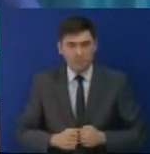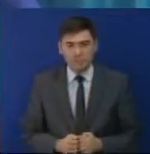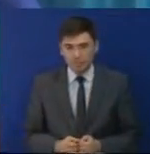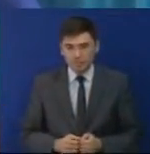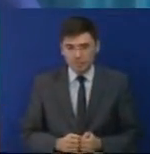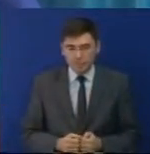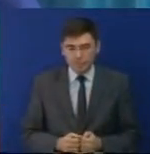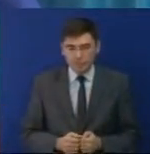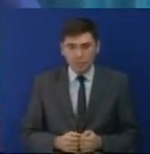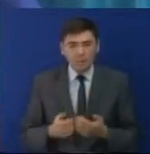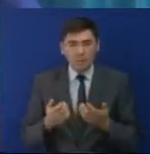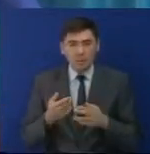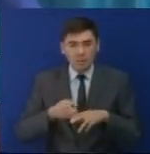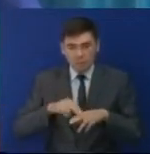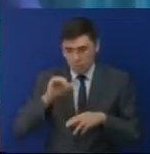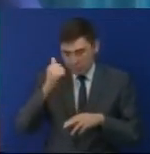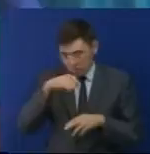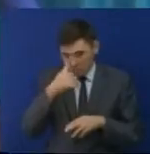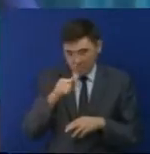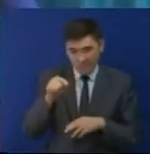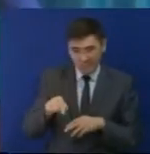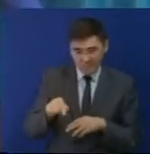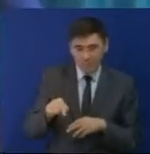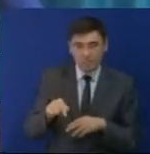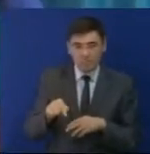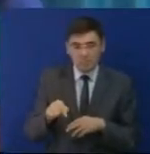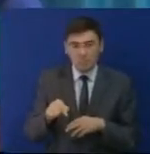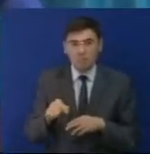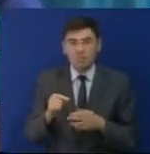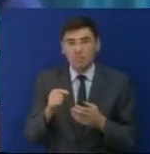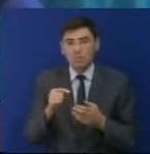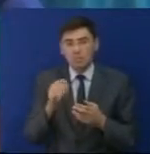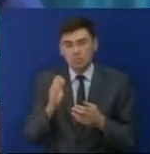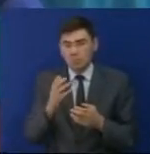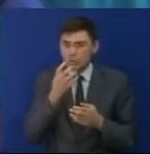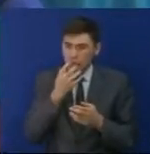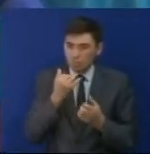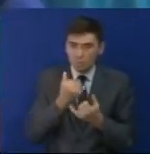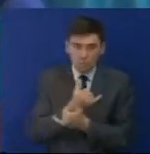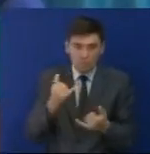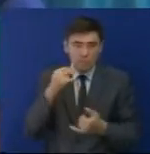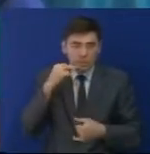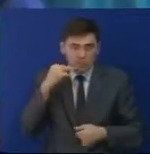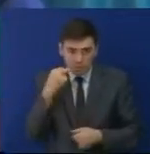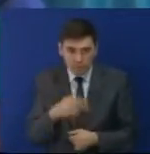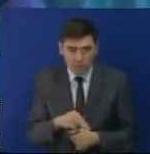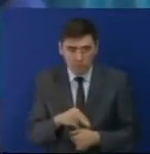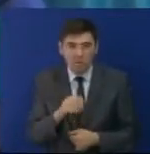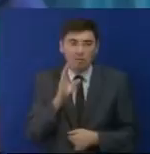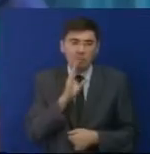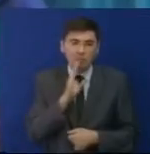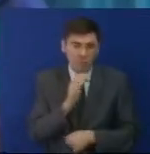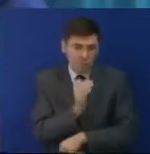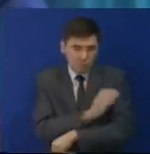соны бітірдік, енді биыл сол жердің қысымы да көтеріледі, жаңағы судың